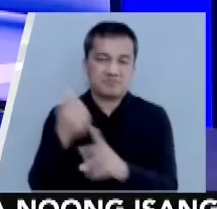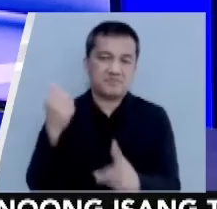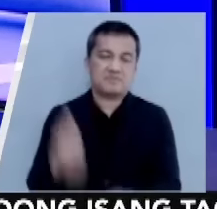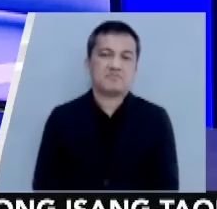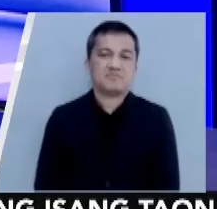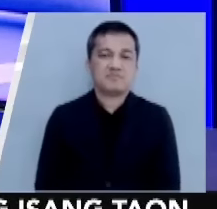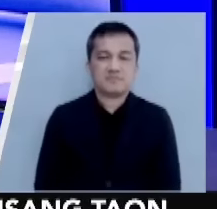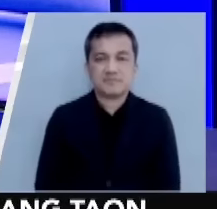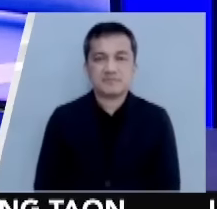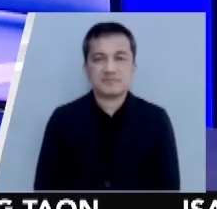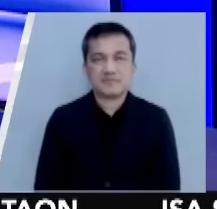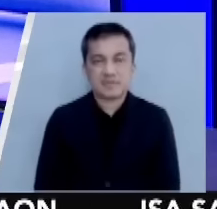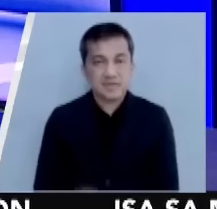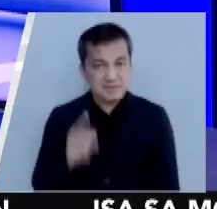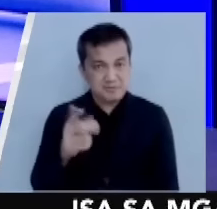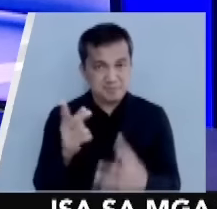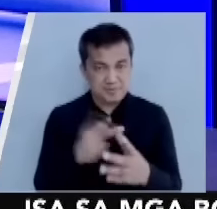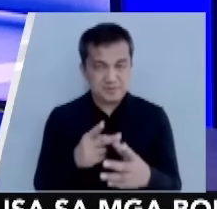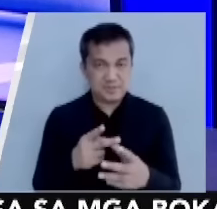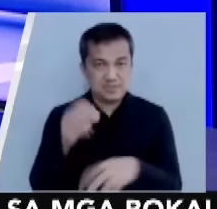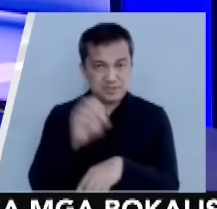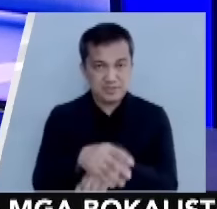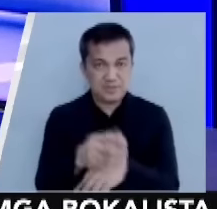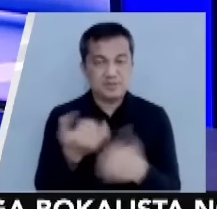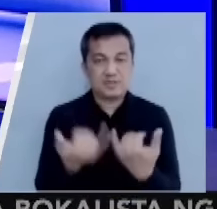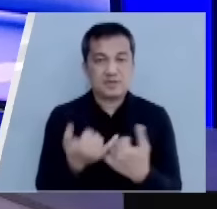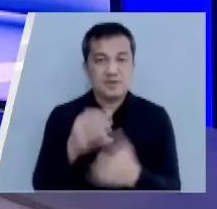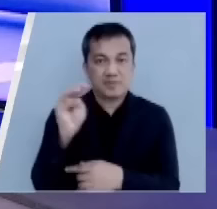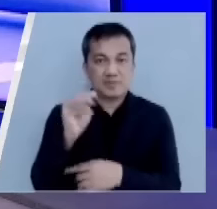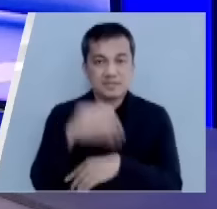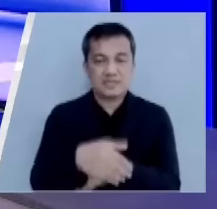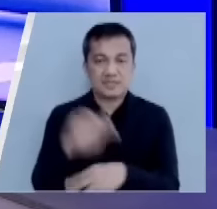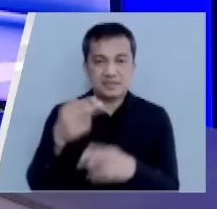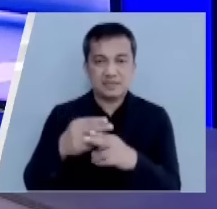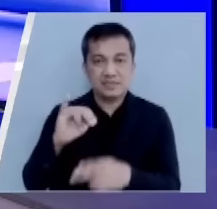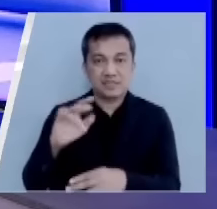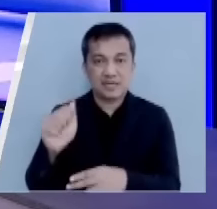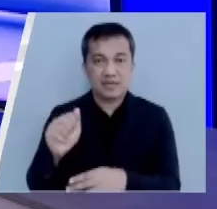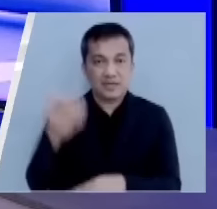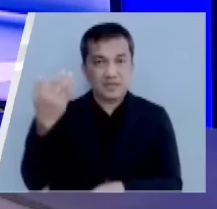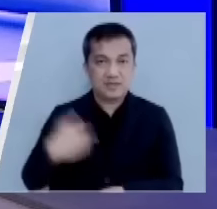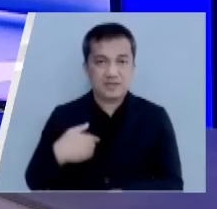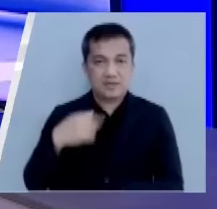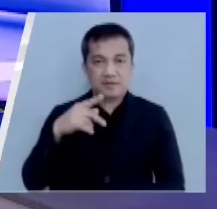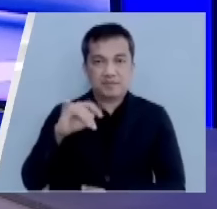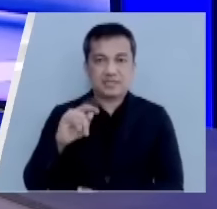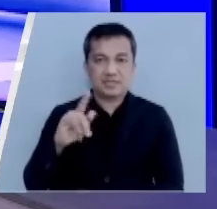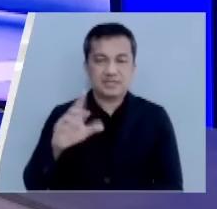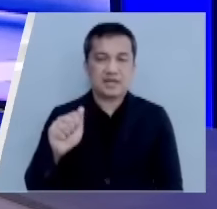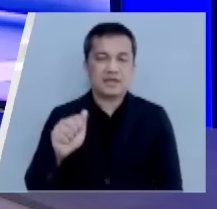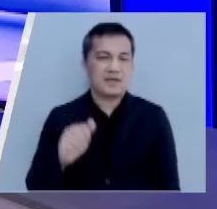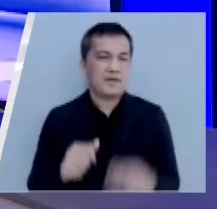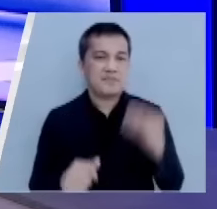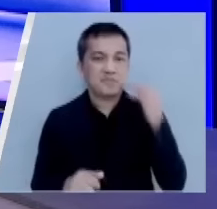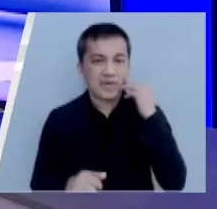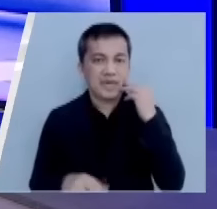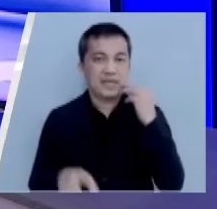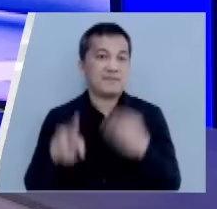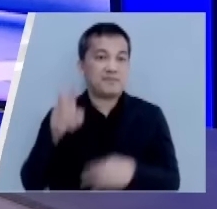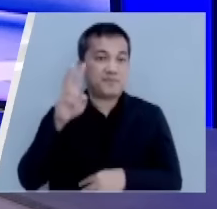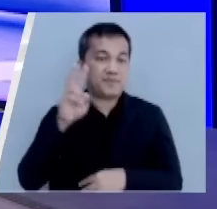At yan mga buwena mano kong chika, this Monday night sa ngalan po ni Iarelliano. Ako po si Patricia Tumulak, Miss Mel, Miss Vicky, Sir